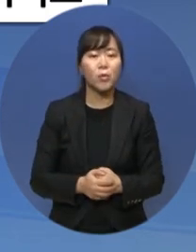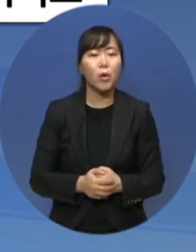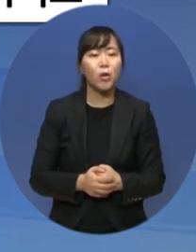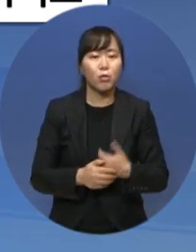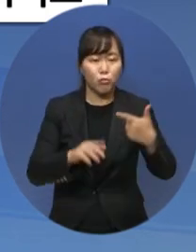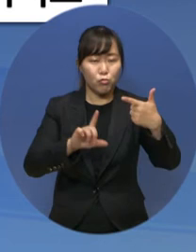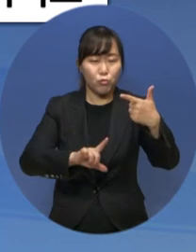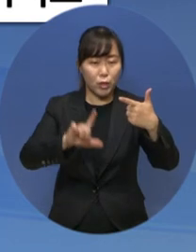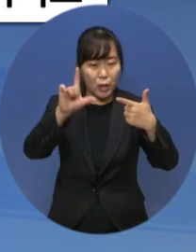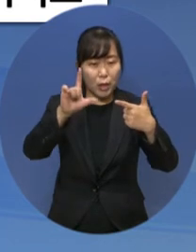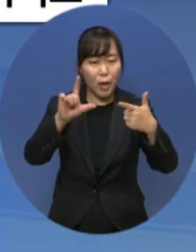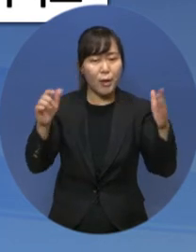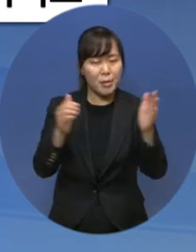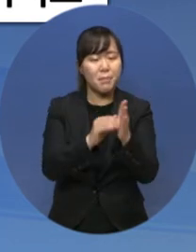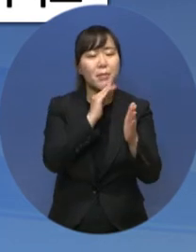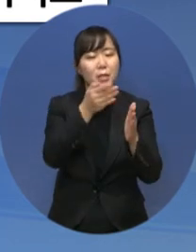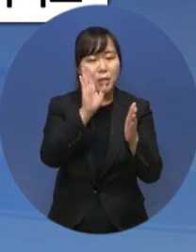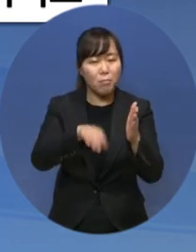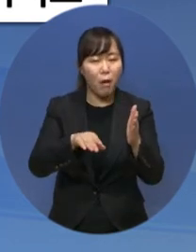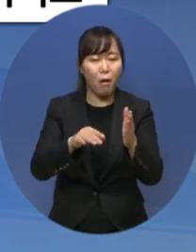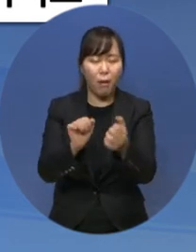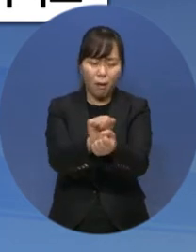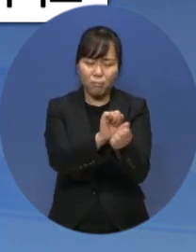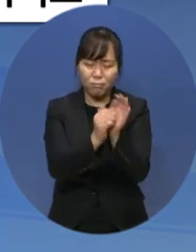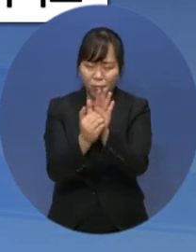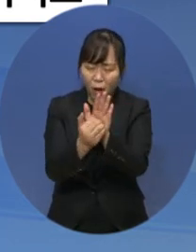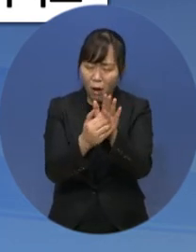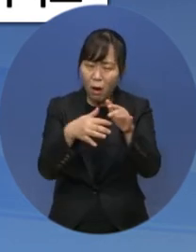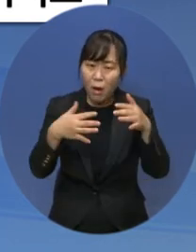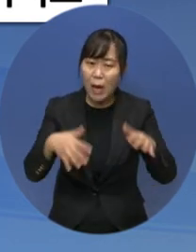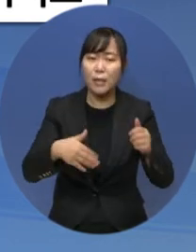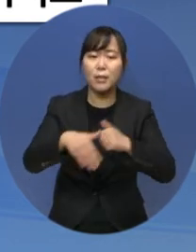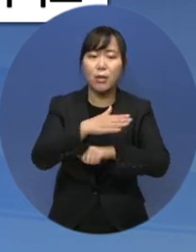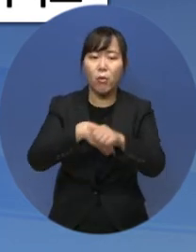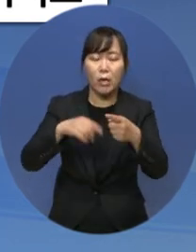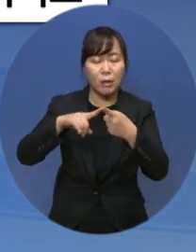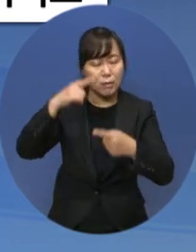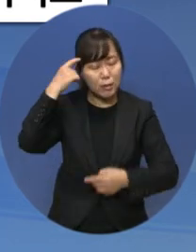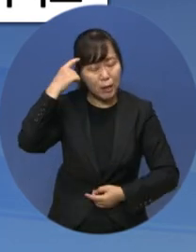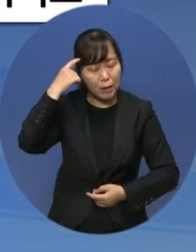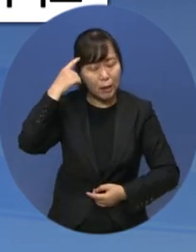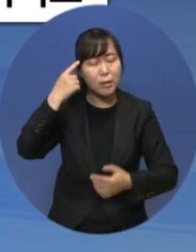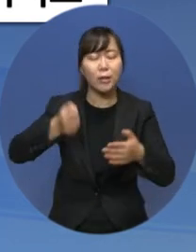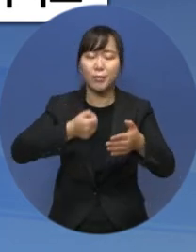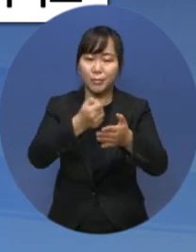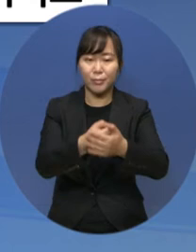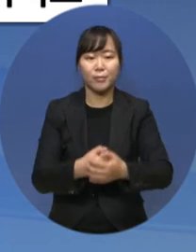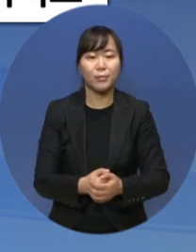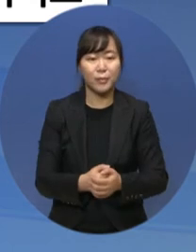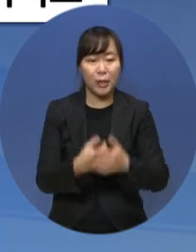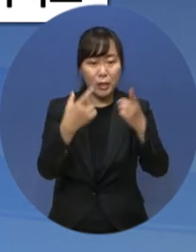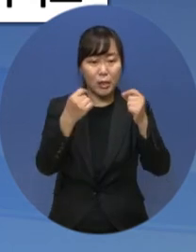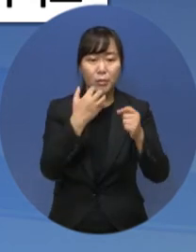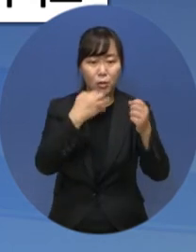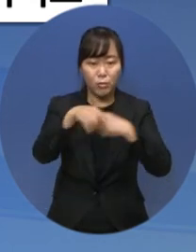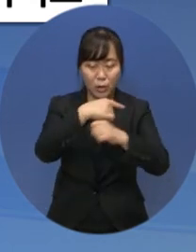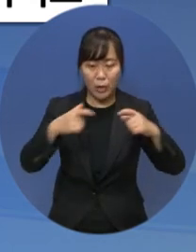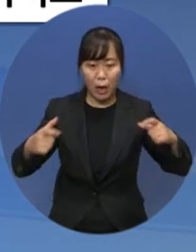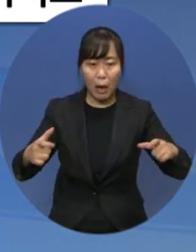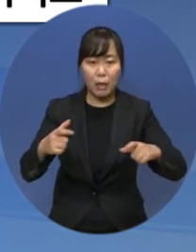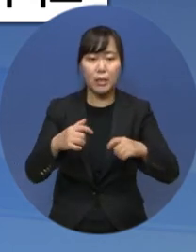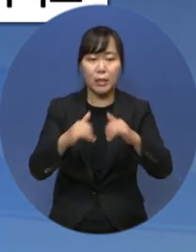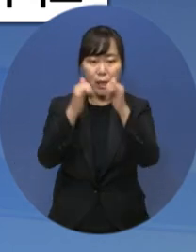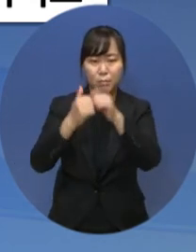6일 종료 예정이었지만 방역망의 통제력이 약해져 있는 상황을 고려한 조치입니다. 이에 따라 수도권에